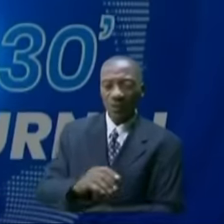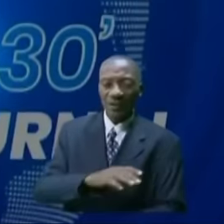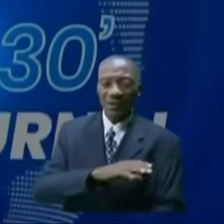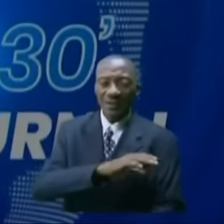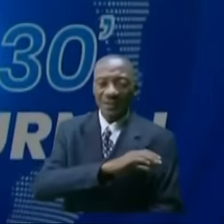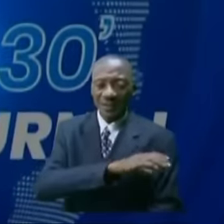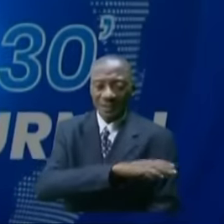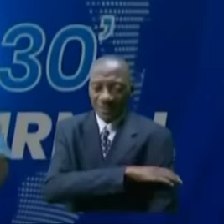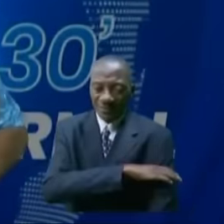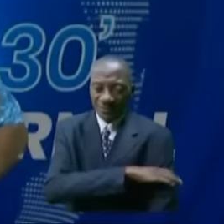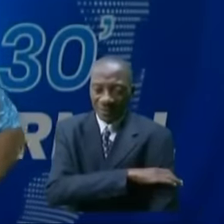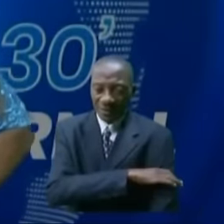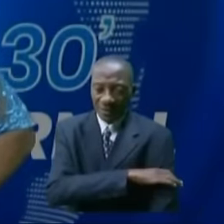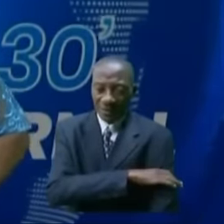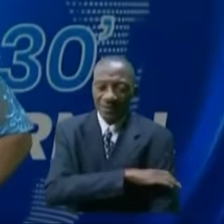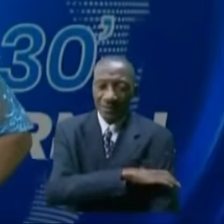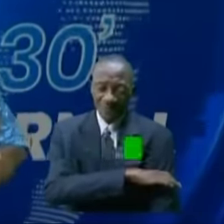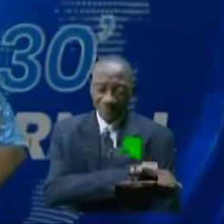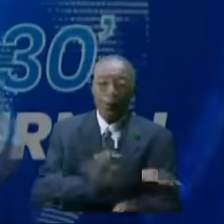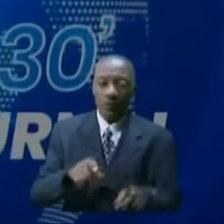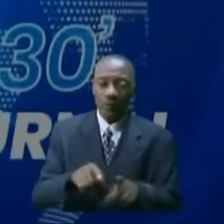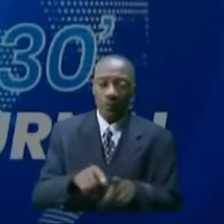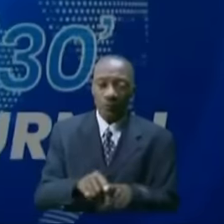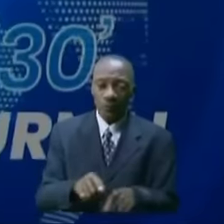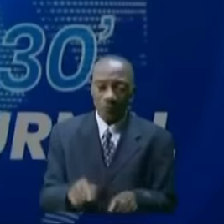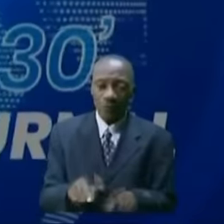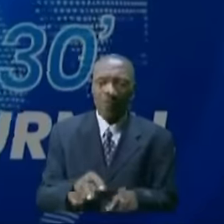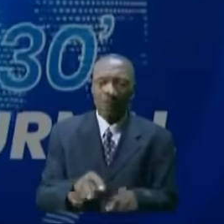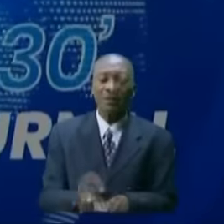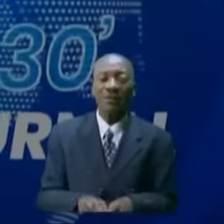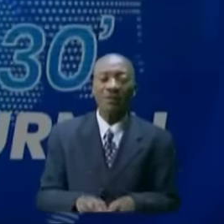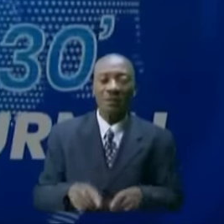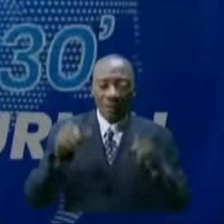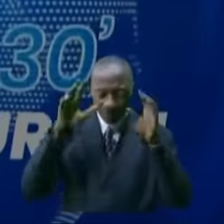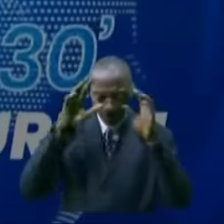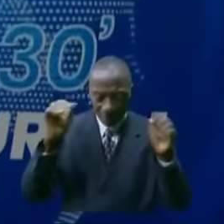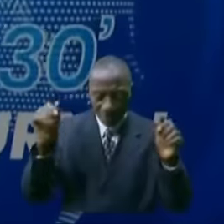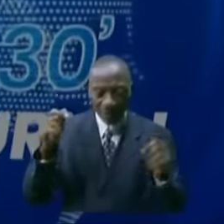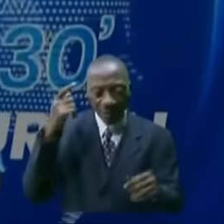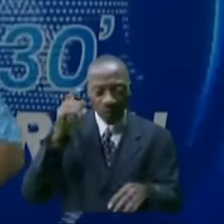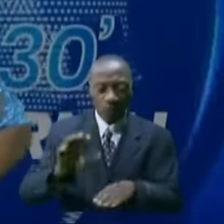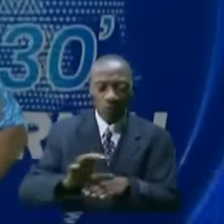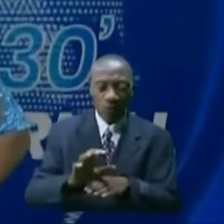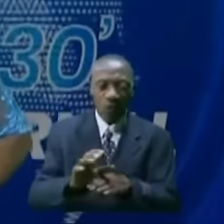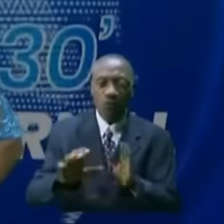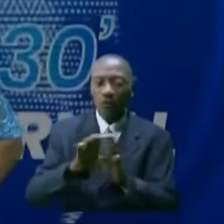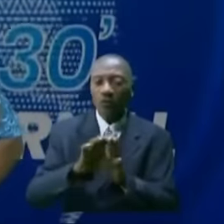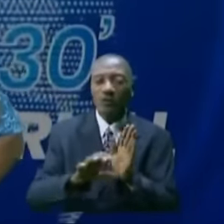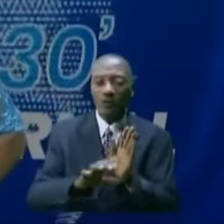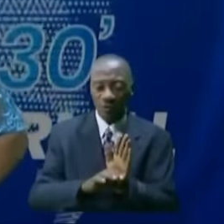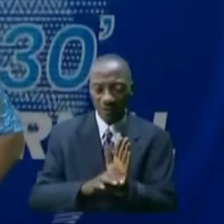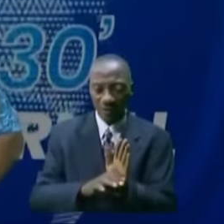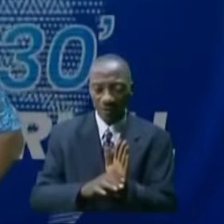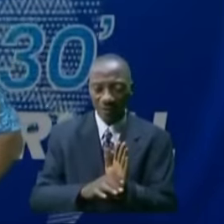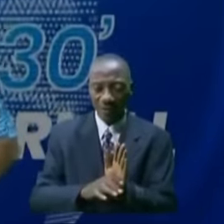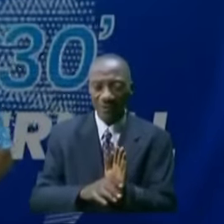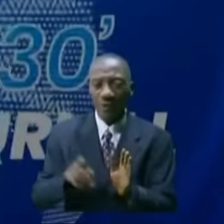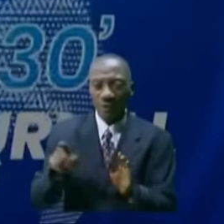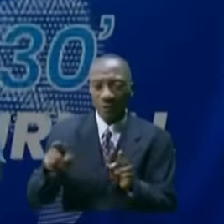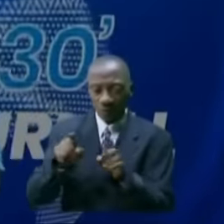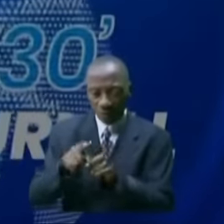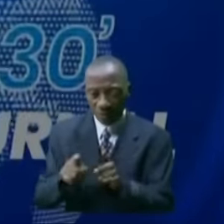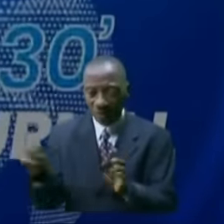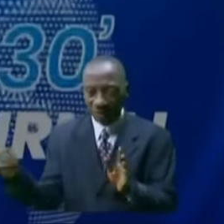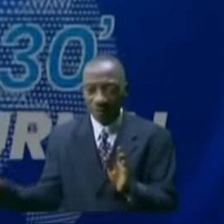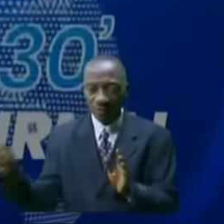Voter est un droit, mais aussi un devoir civique. Le président de la Cour constitutionnelle, Dieudonné Kamouleta, l'a compris et